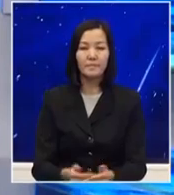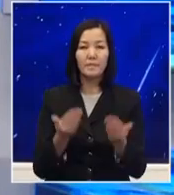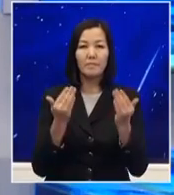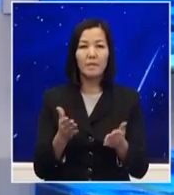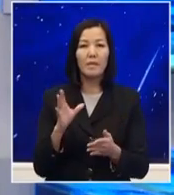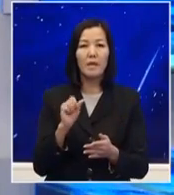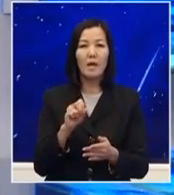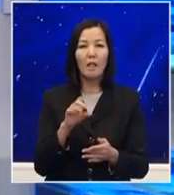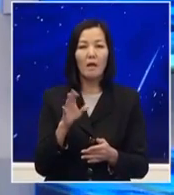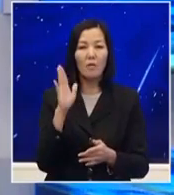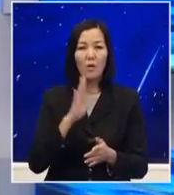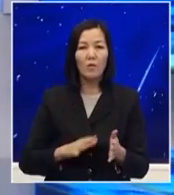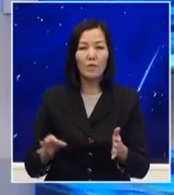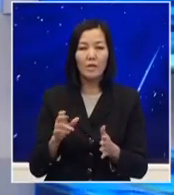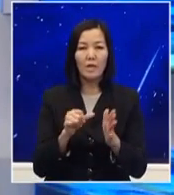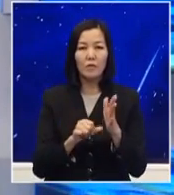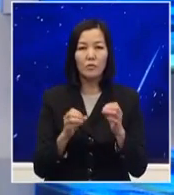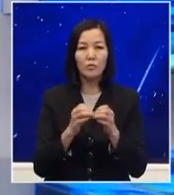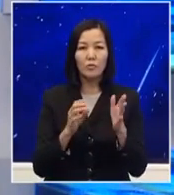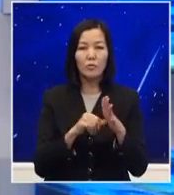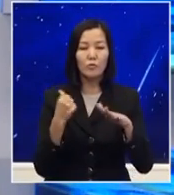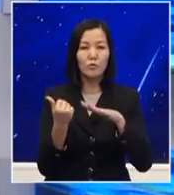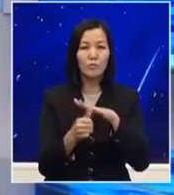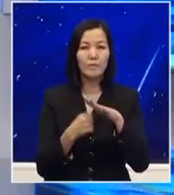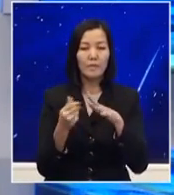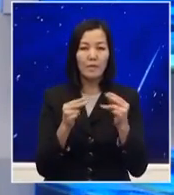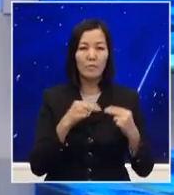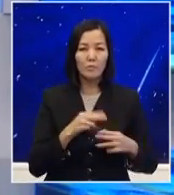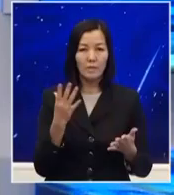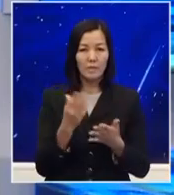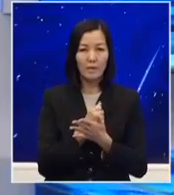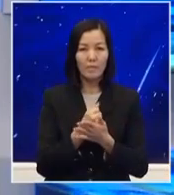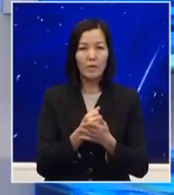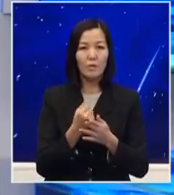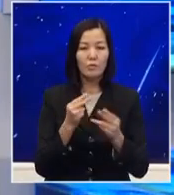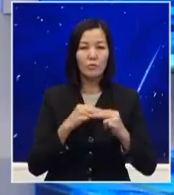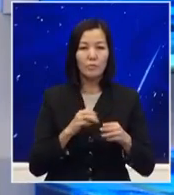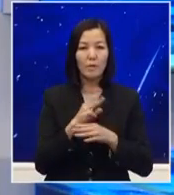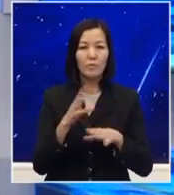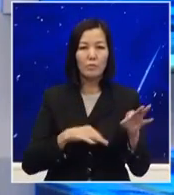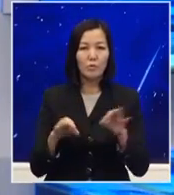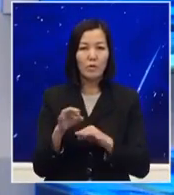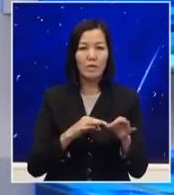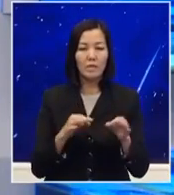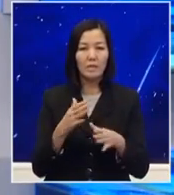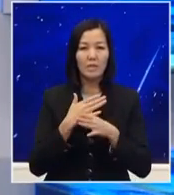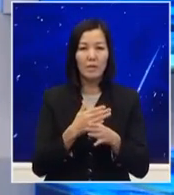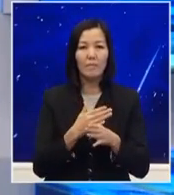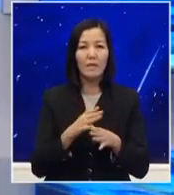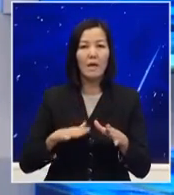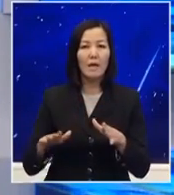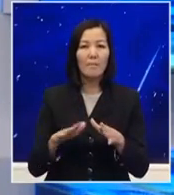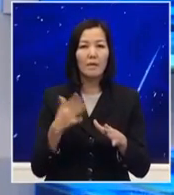Алакөл ауданында биыл 619 жұмыссыз азамат екі қолға бір күрек тапты. Бұл жұмыспен қамту жол картасы жобасының